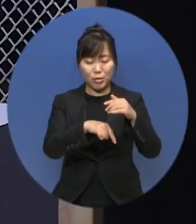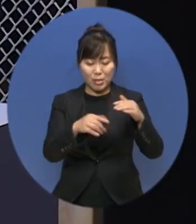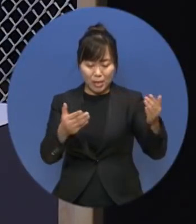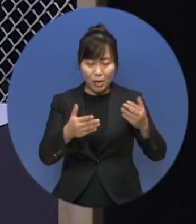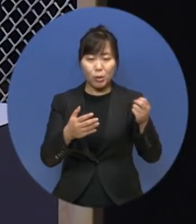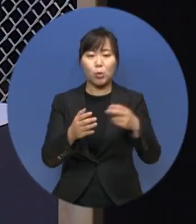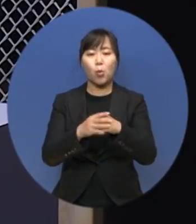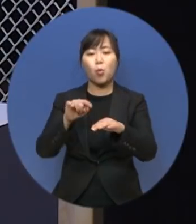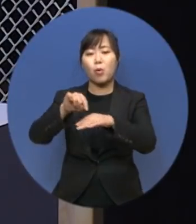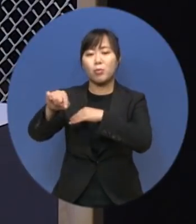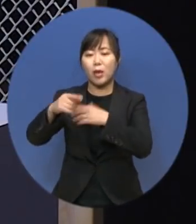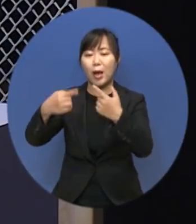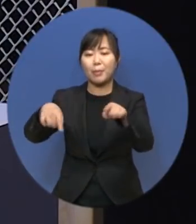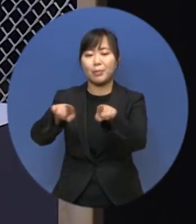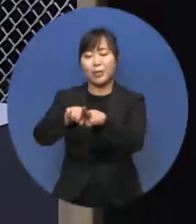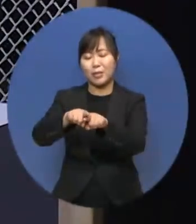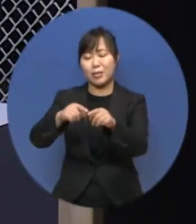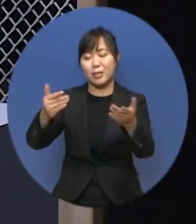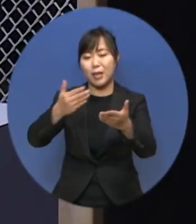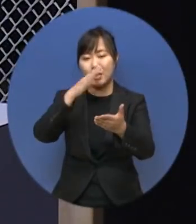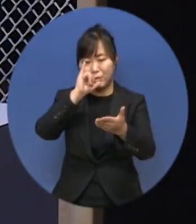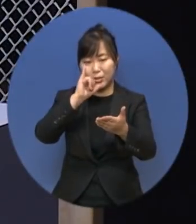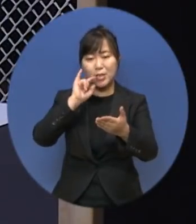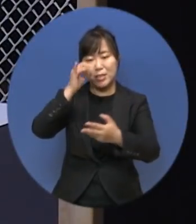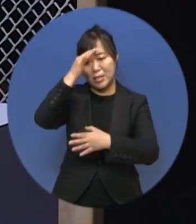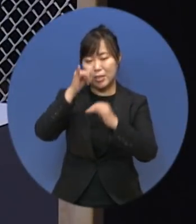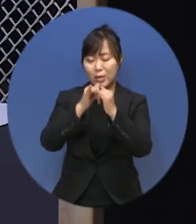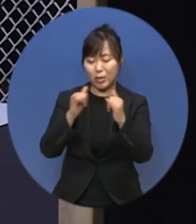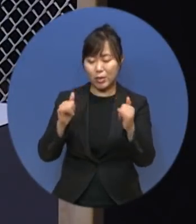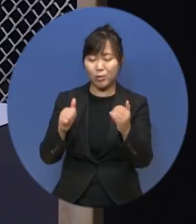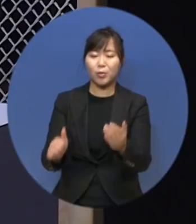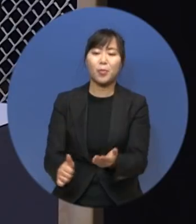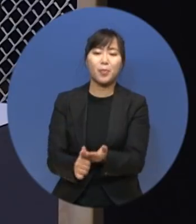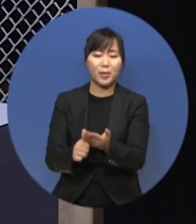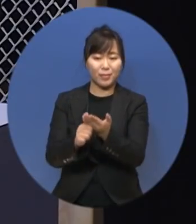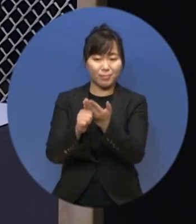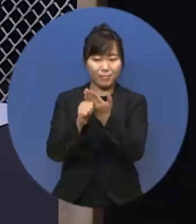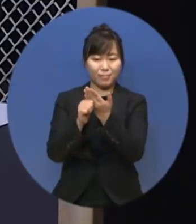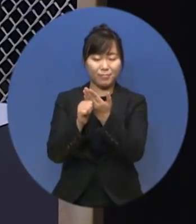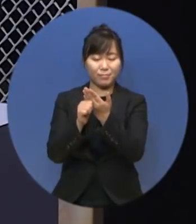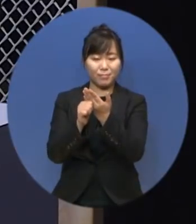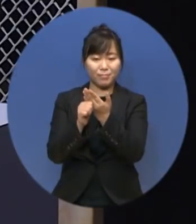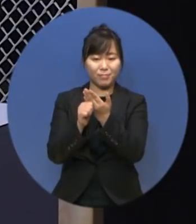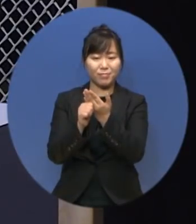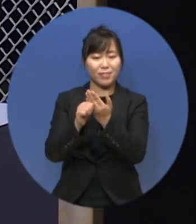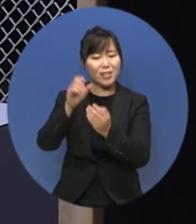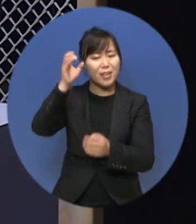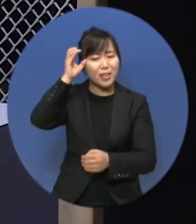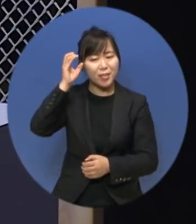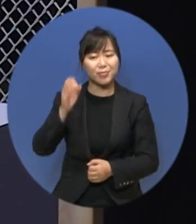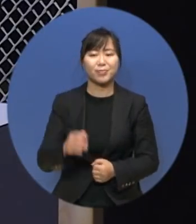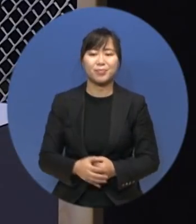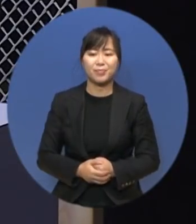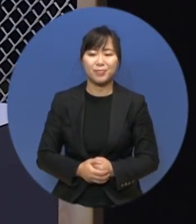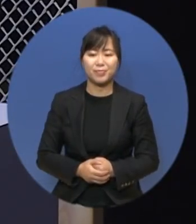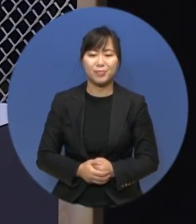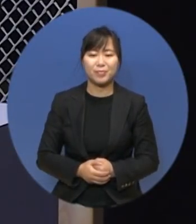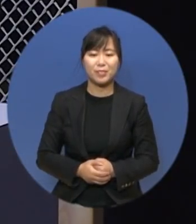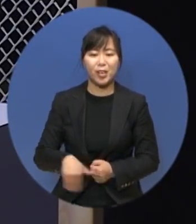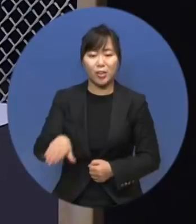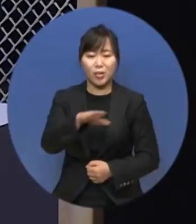아니라 외부에서도 함께 작업을 하는 예술인으로서의 성장을 기대하고 있습니다.